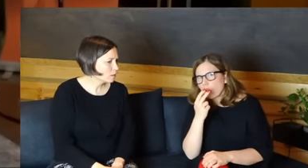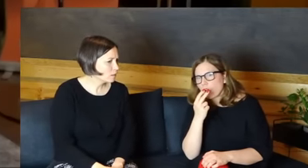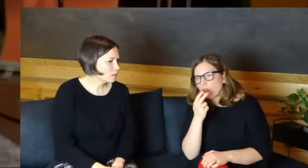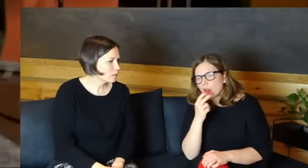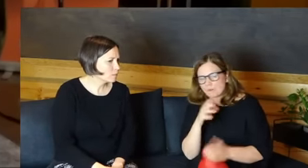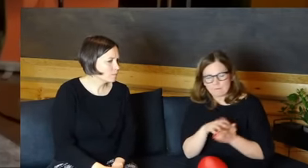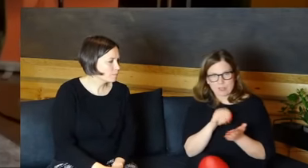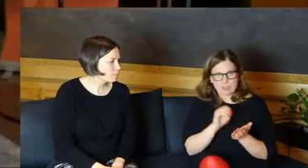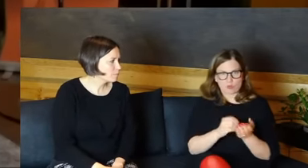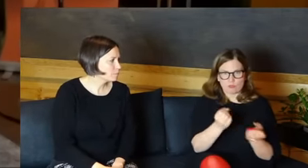Vastauksia on hyvin tullut.